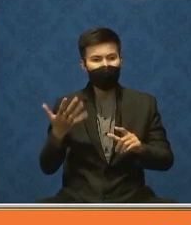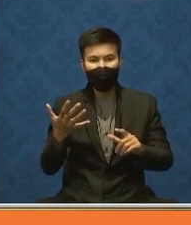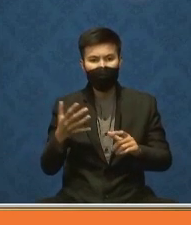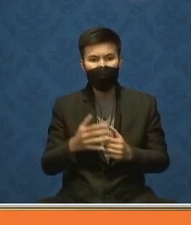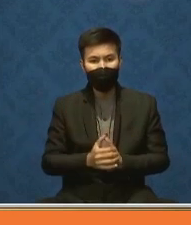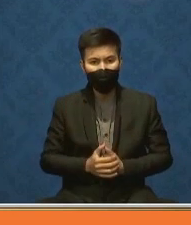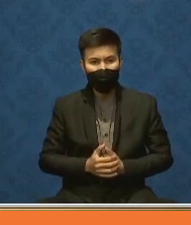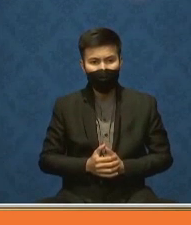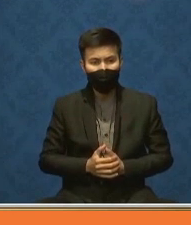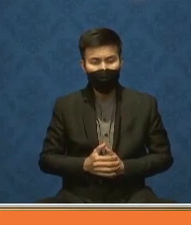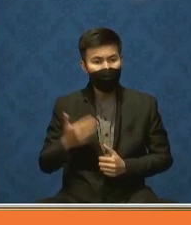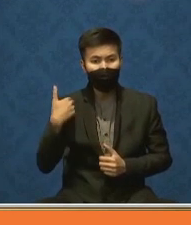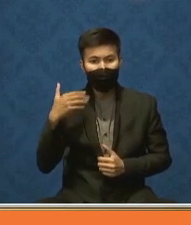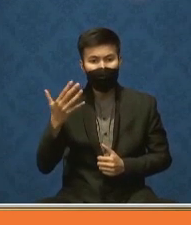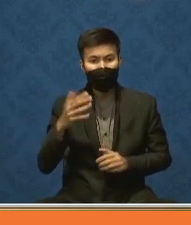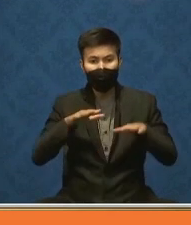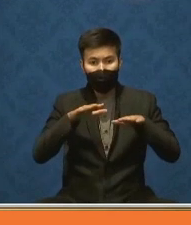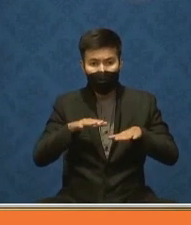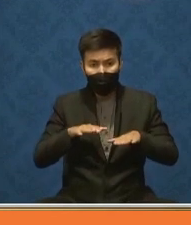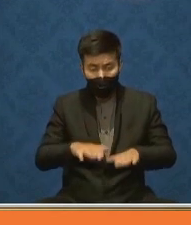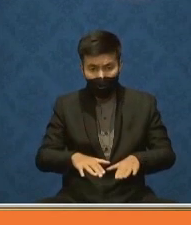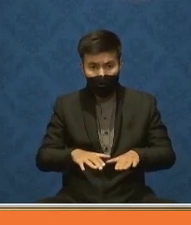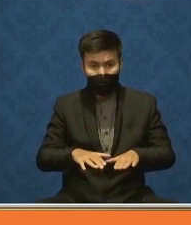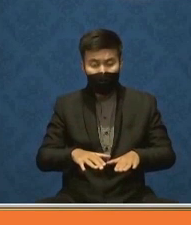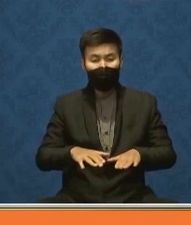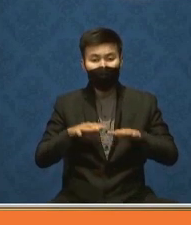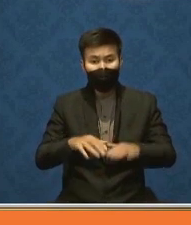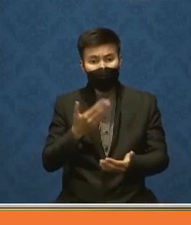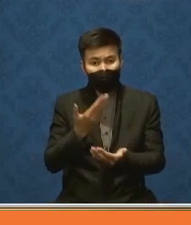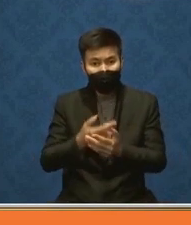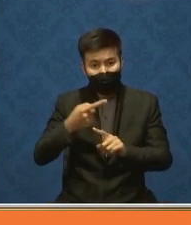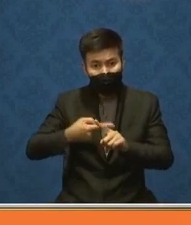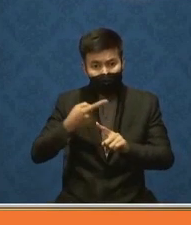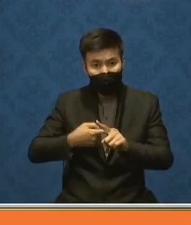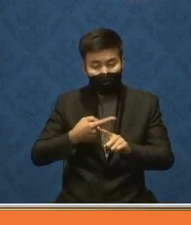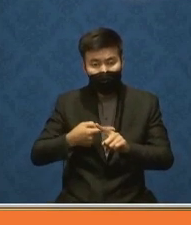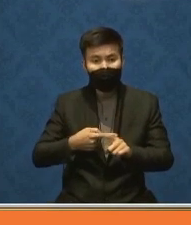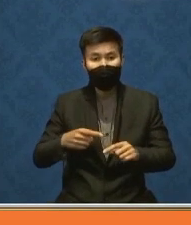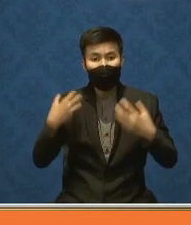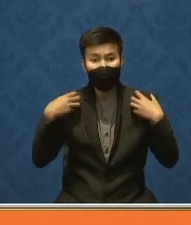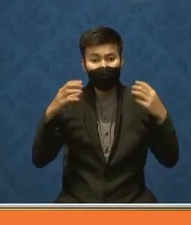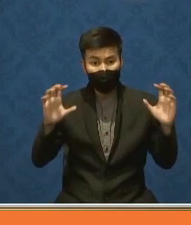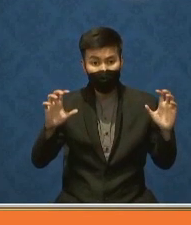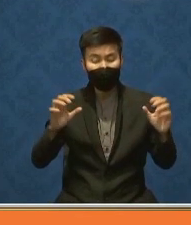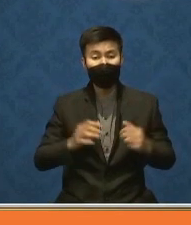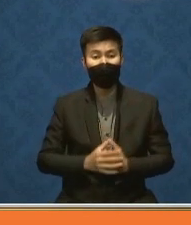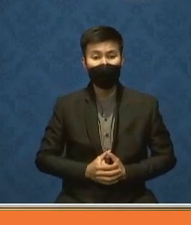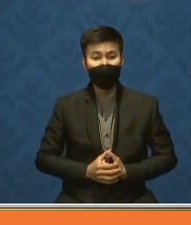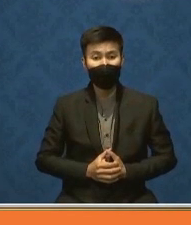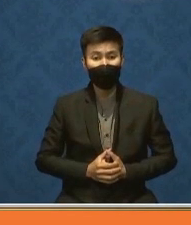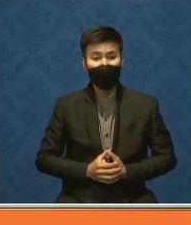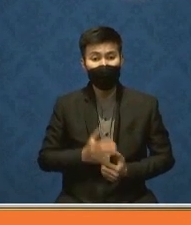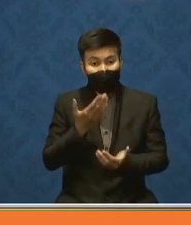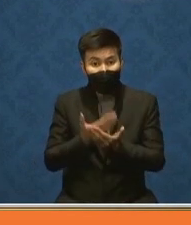ไม่เคยมีและจะไม่มีนโยบายลดบำนาญข้าราชการนะครับเพราะพวกเรายืนยันครับว่าราย